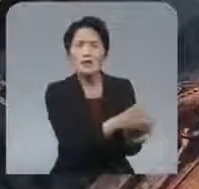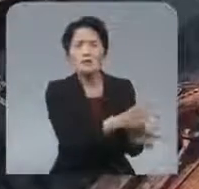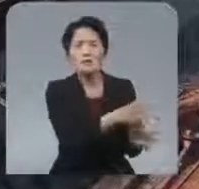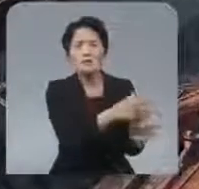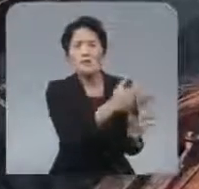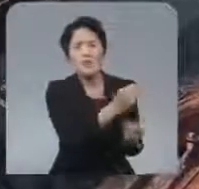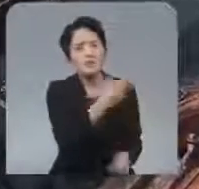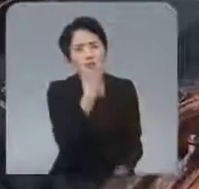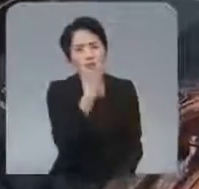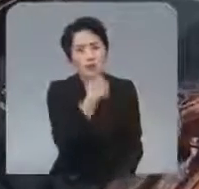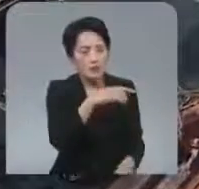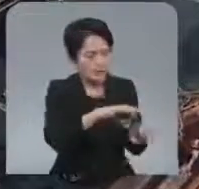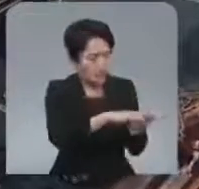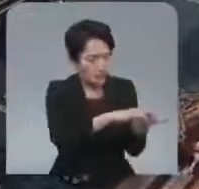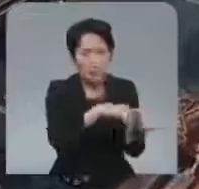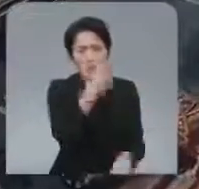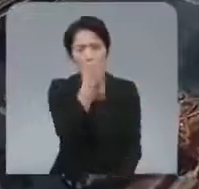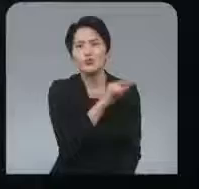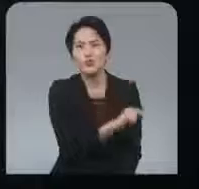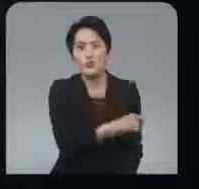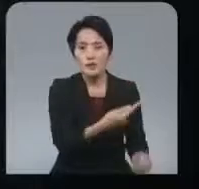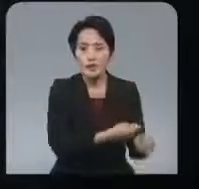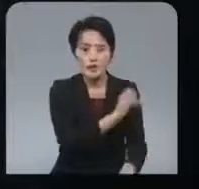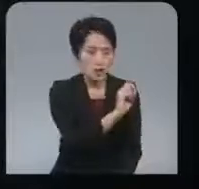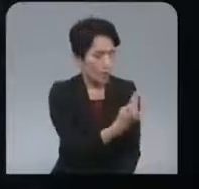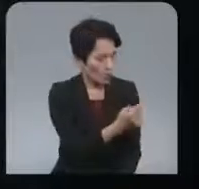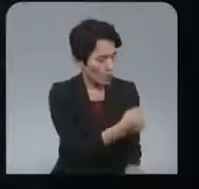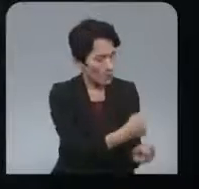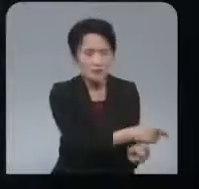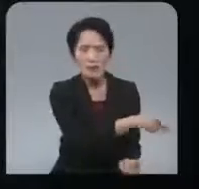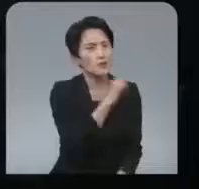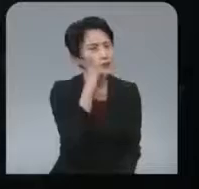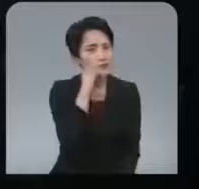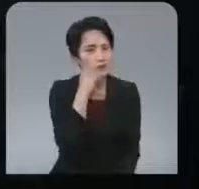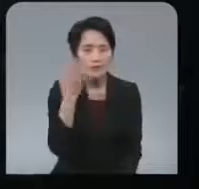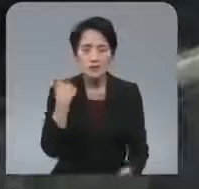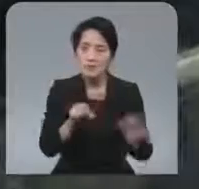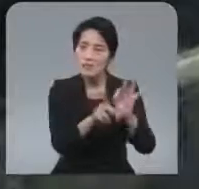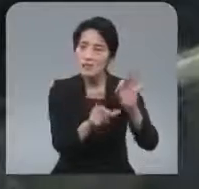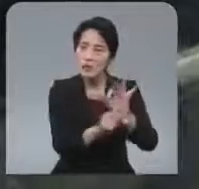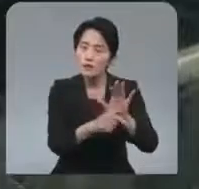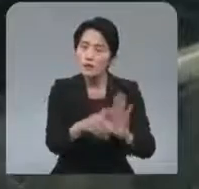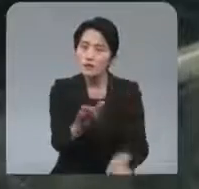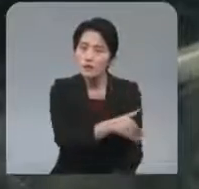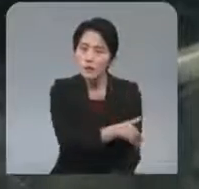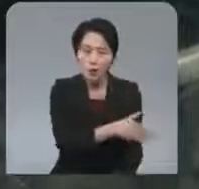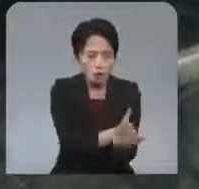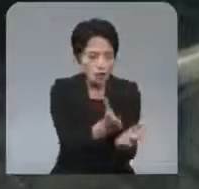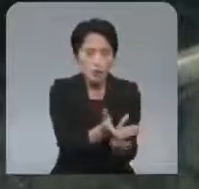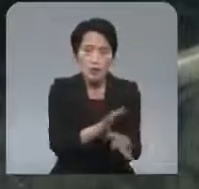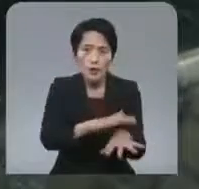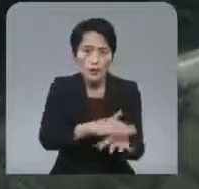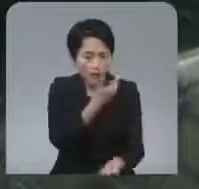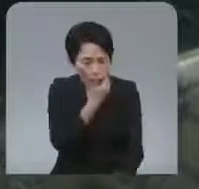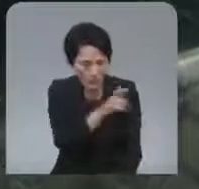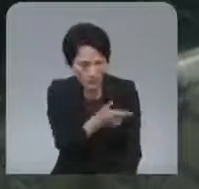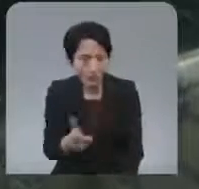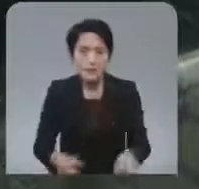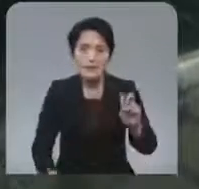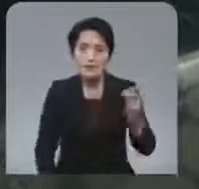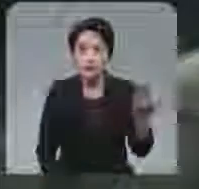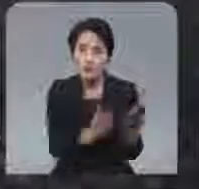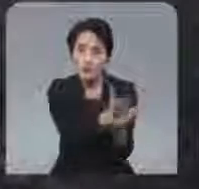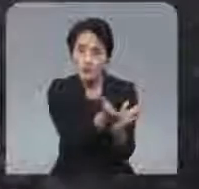は尿素の原料である石炭価格の上昇や電力不足を理由に先月15日